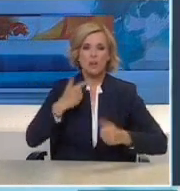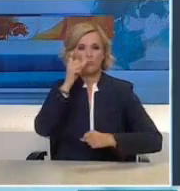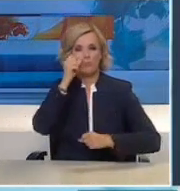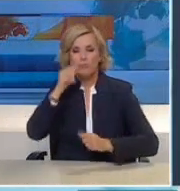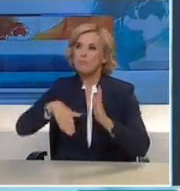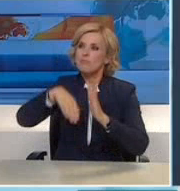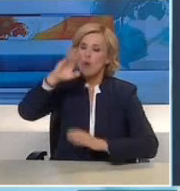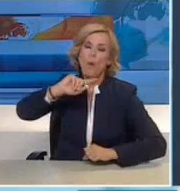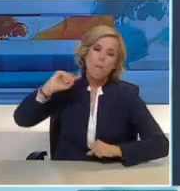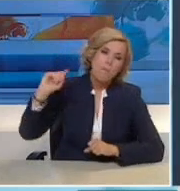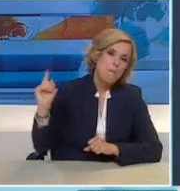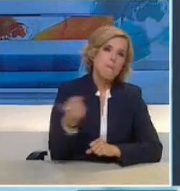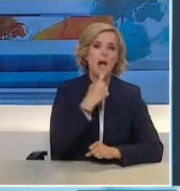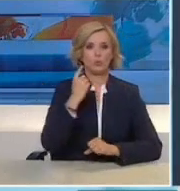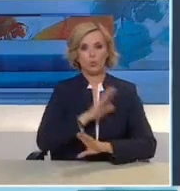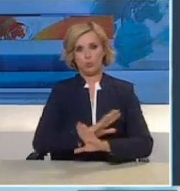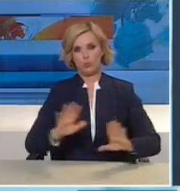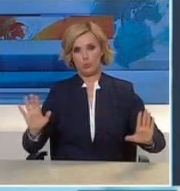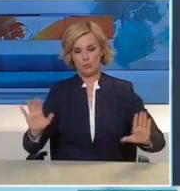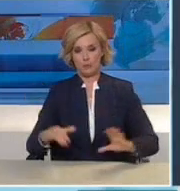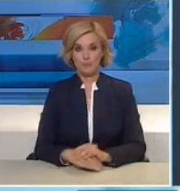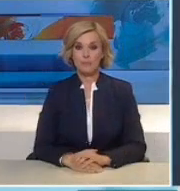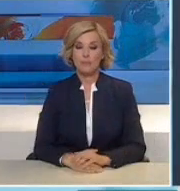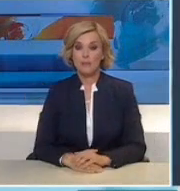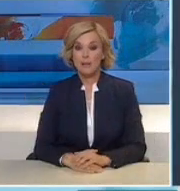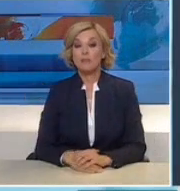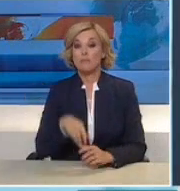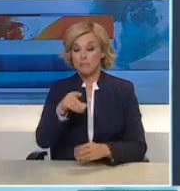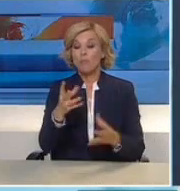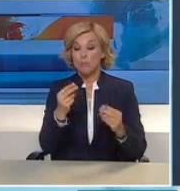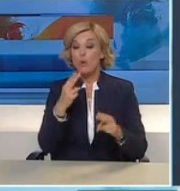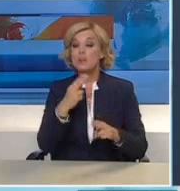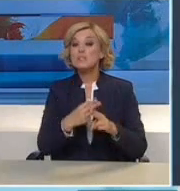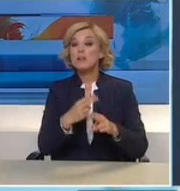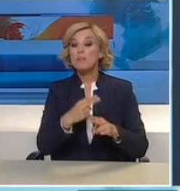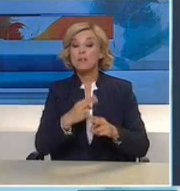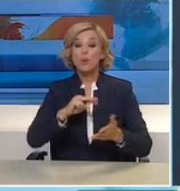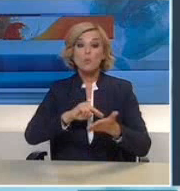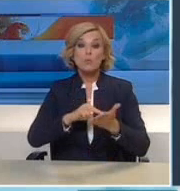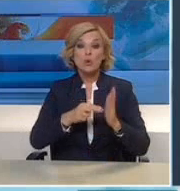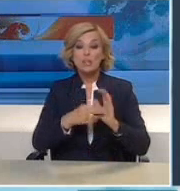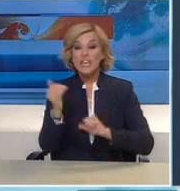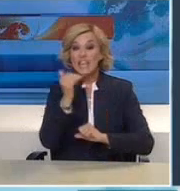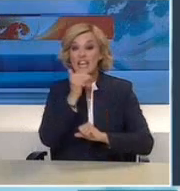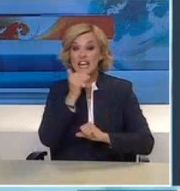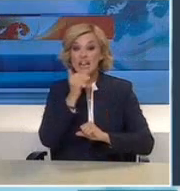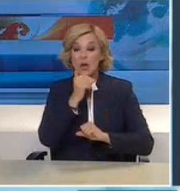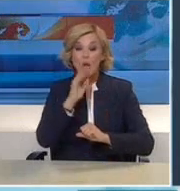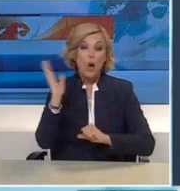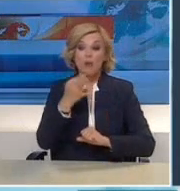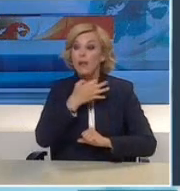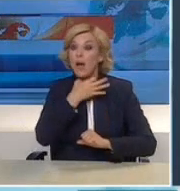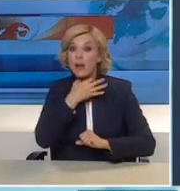και τις τοπικές κοινότητες. Είναι ζήτημα λοιπόν ζωτικής σημασίας γρήγορα να διαγνώσκεται σε περιοχές που